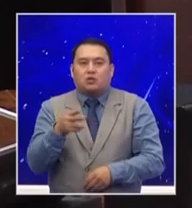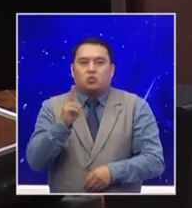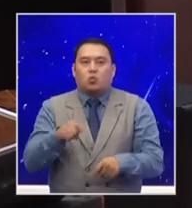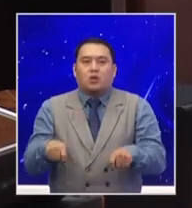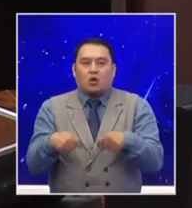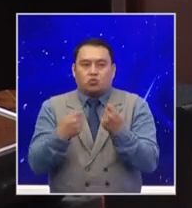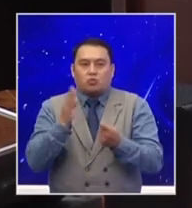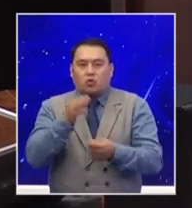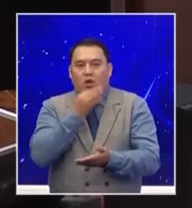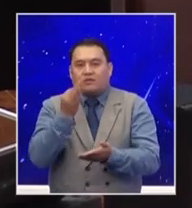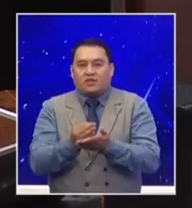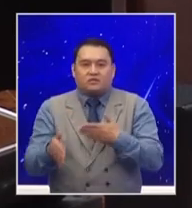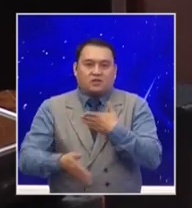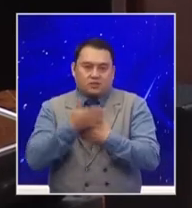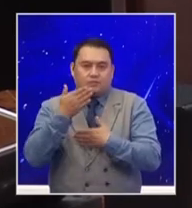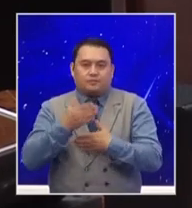нарушил, будут нести